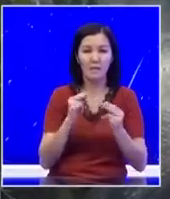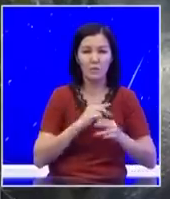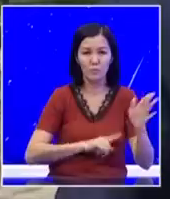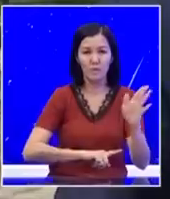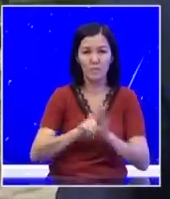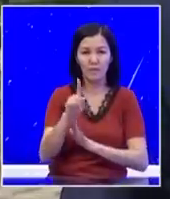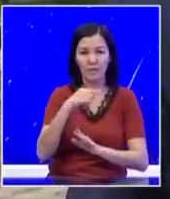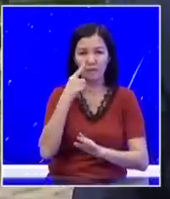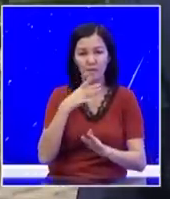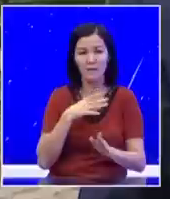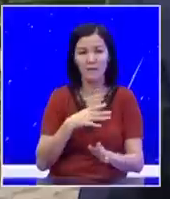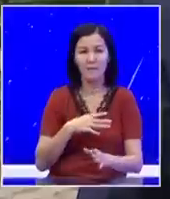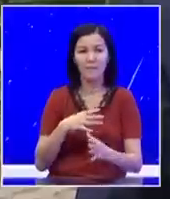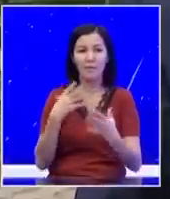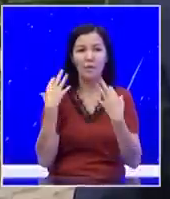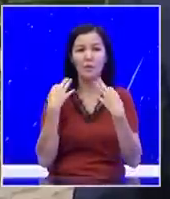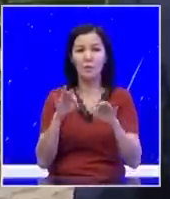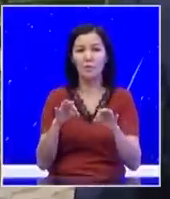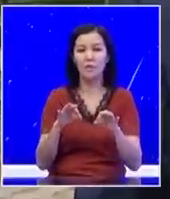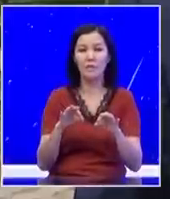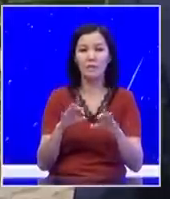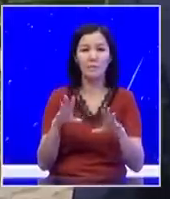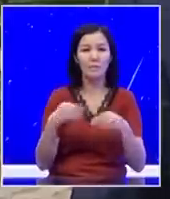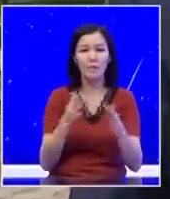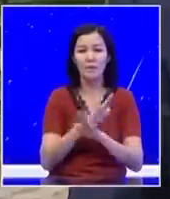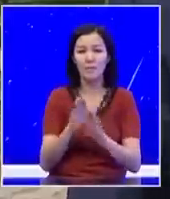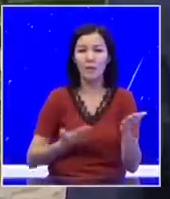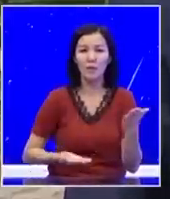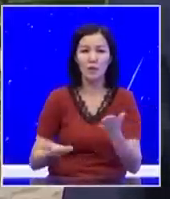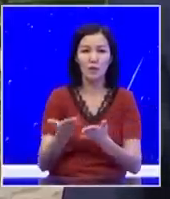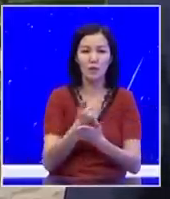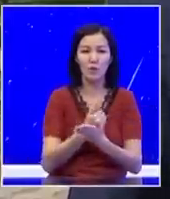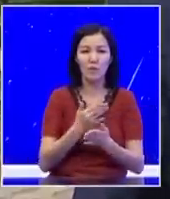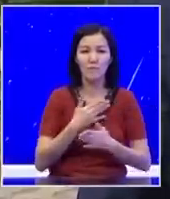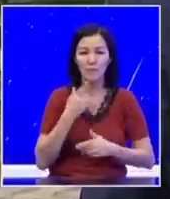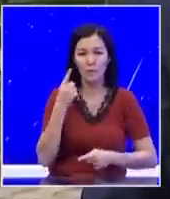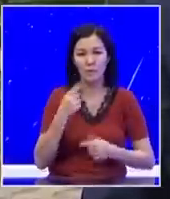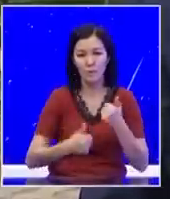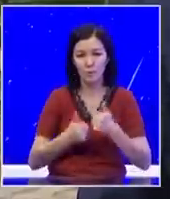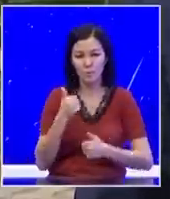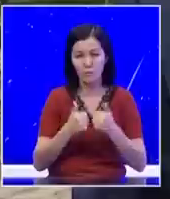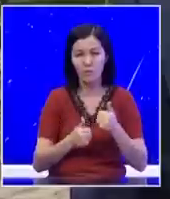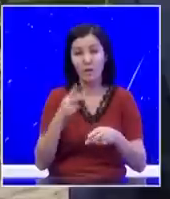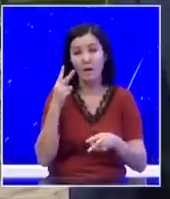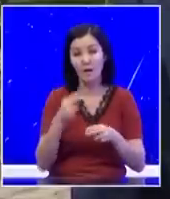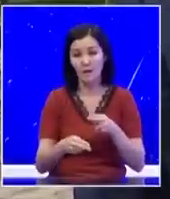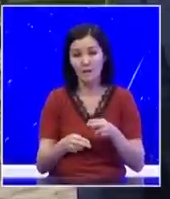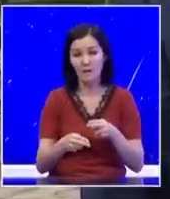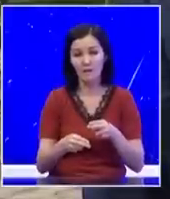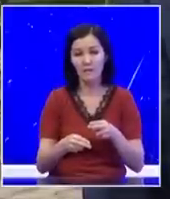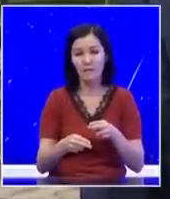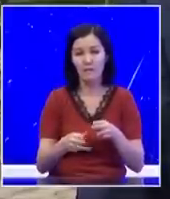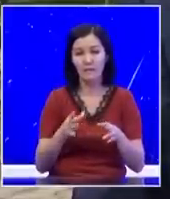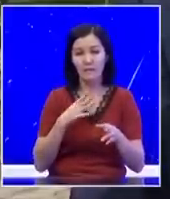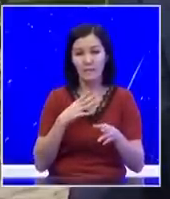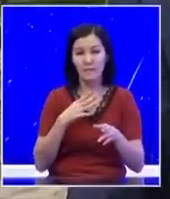айтады. Рұқсат берілмеген қоқыс үйінділерін жинауға конкурстық рәсімдер жүргізіліп аяқталды. КСМЛТД деген